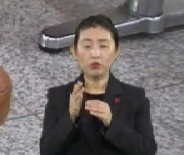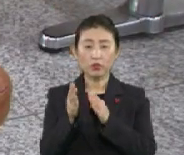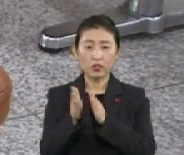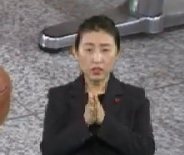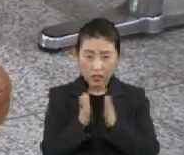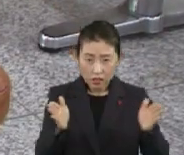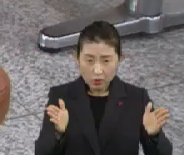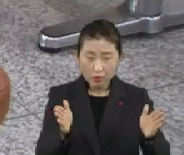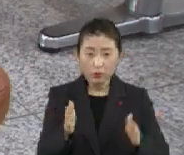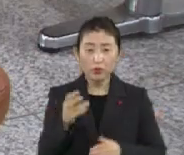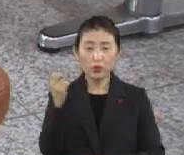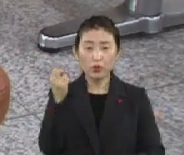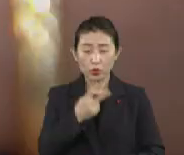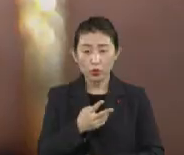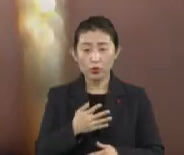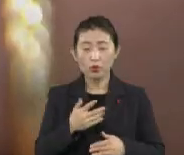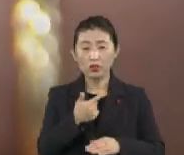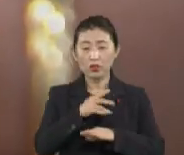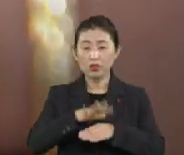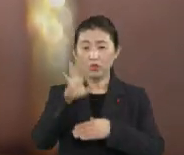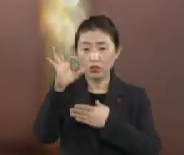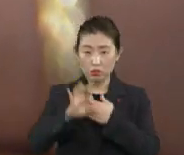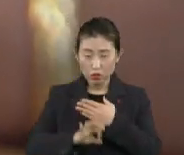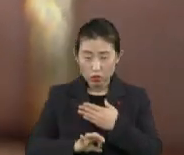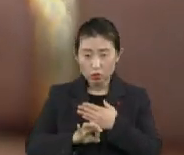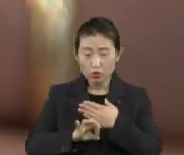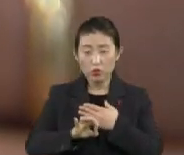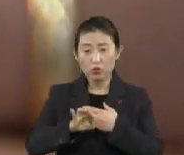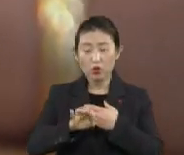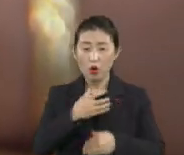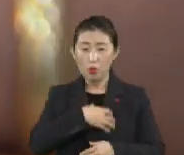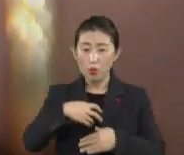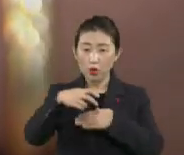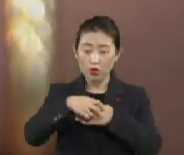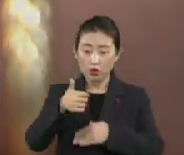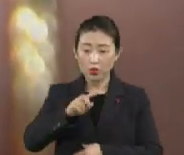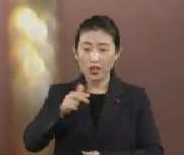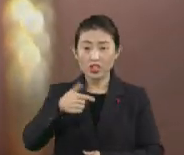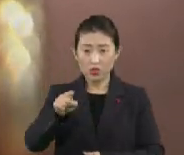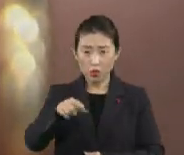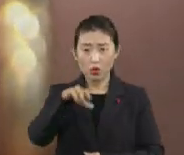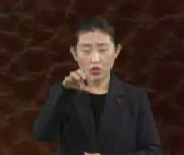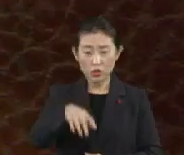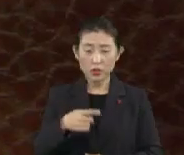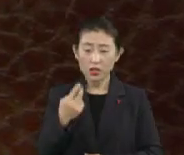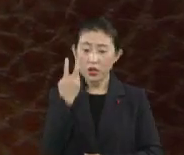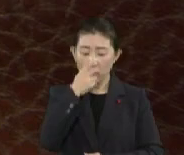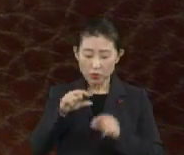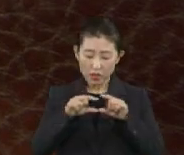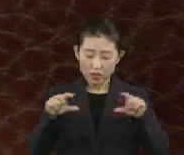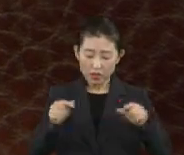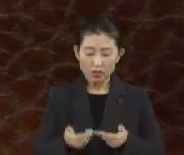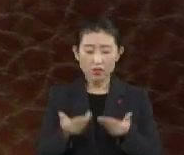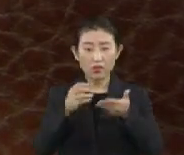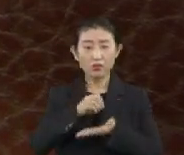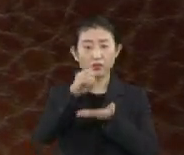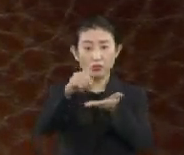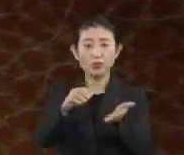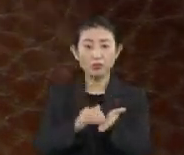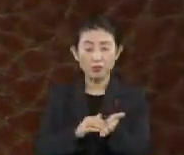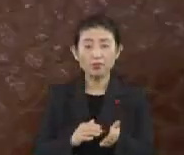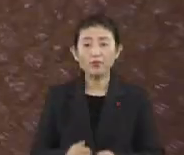코로나19 진단검사 체계가 가동되면서 서구보건소 관저지소 등의 진단키트가